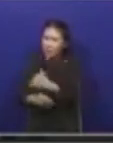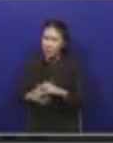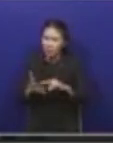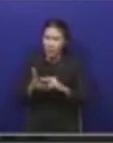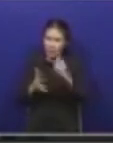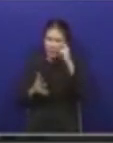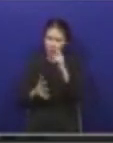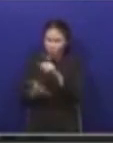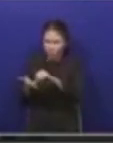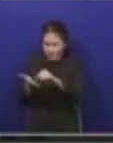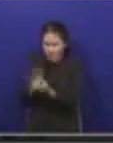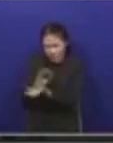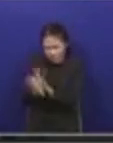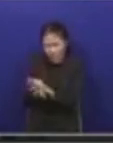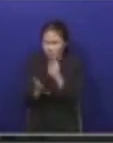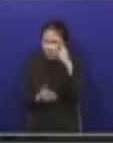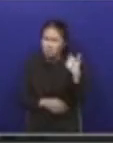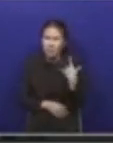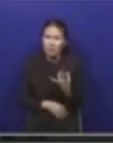the Wind Bandเล็กๆน้อยๆจะมีอะไรตัดก็สุดไม่ต้องโอนมาส่งศึกษาไม่ต้องโอนสายสุขประชาชนก็ปรบมือแล้ว